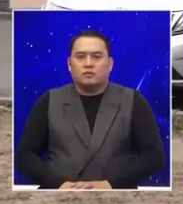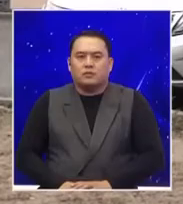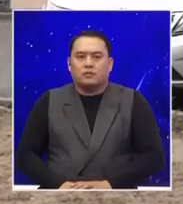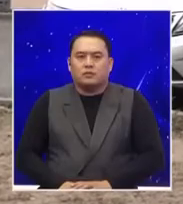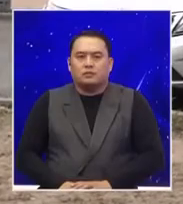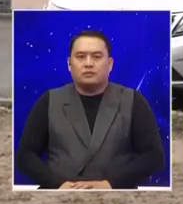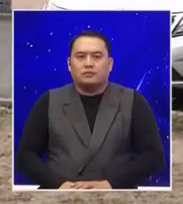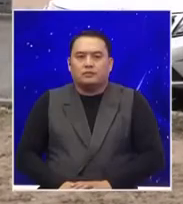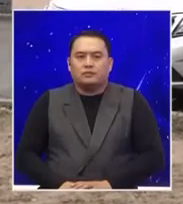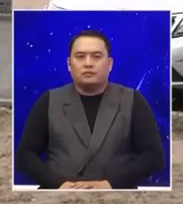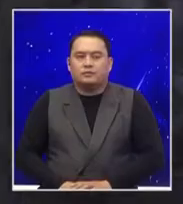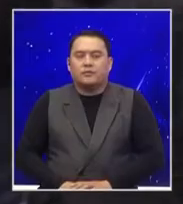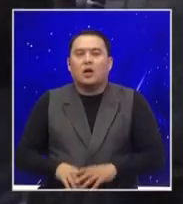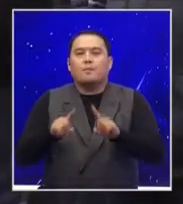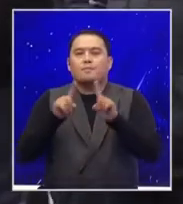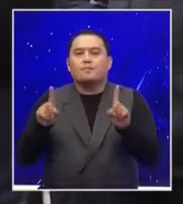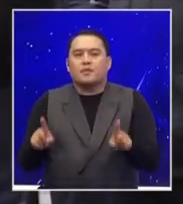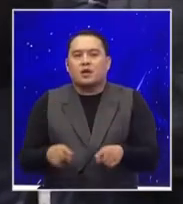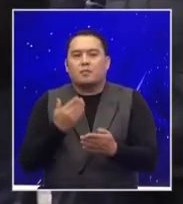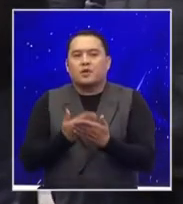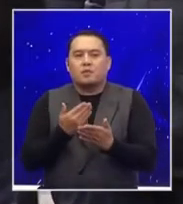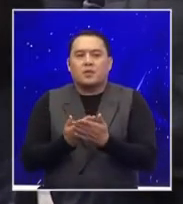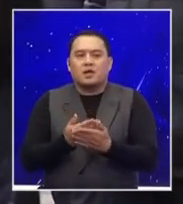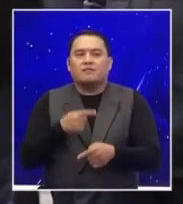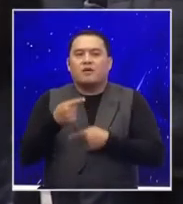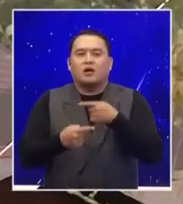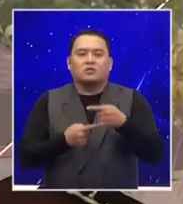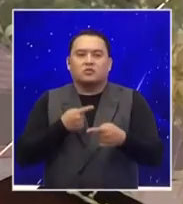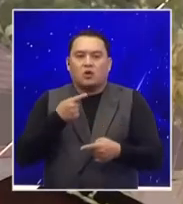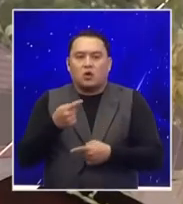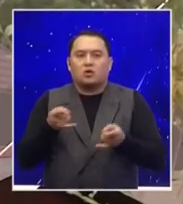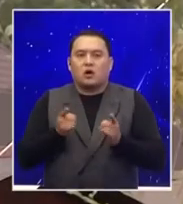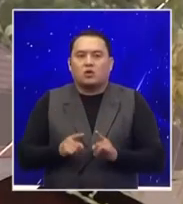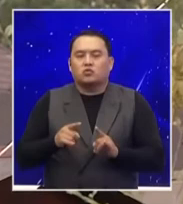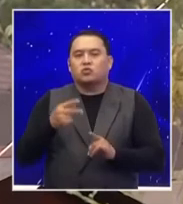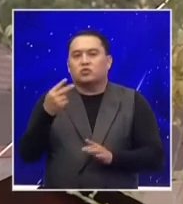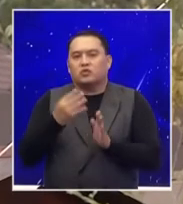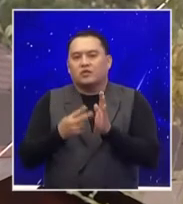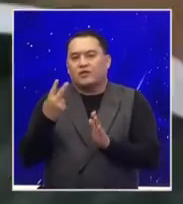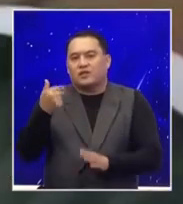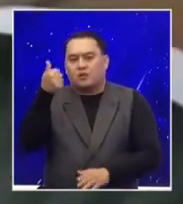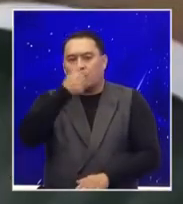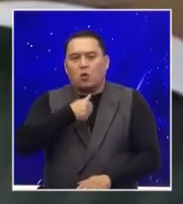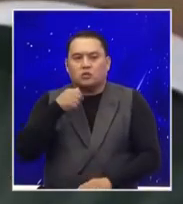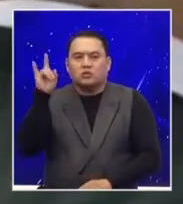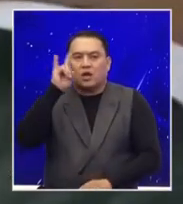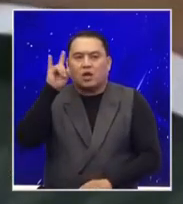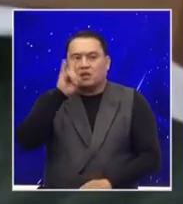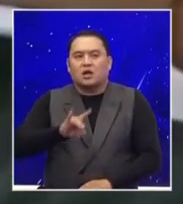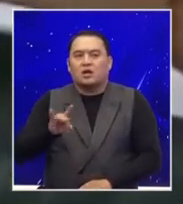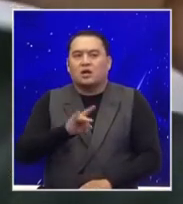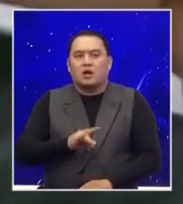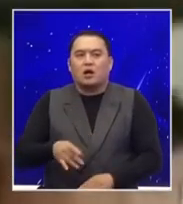кто увековечен на мемориальных досках, пример для подражания. Оспанбек Буранбаев родился в 1923 году в Сарканском районе.